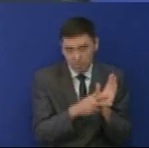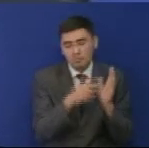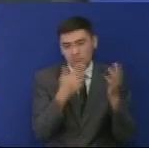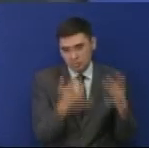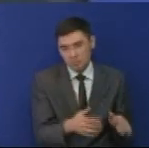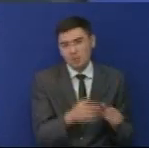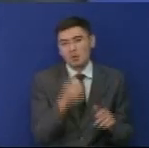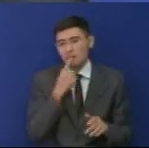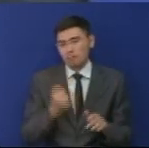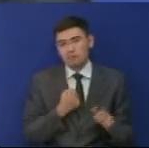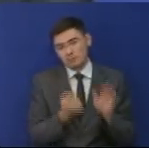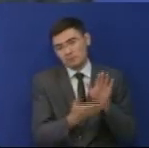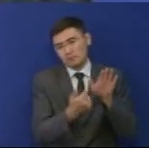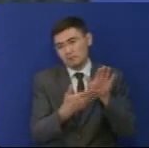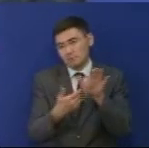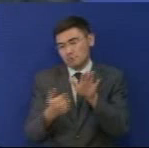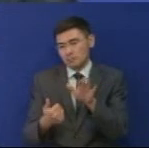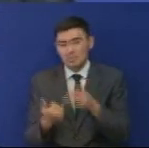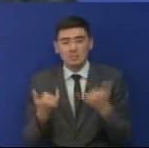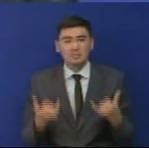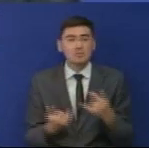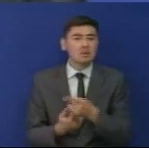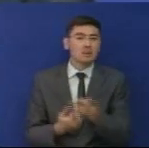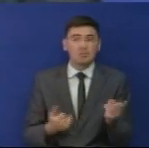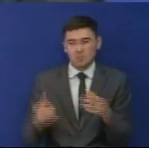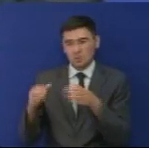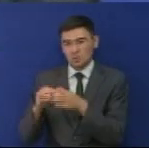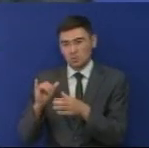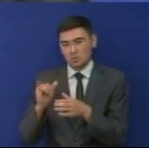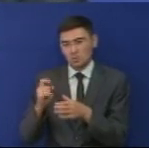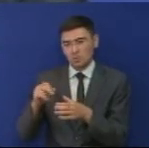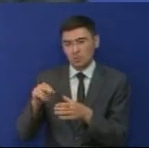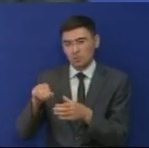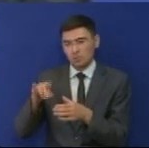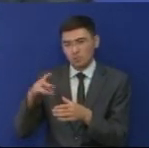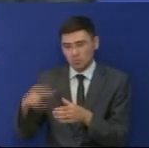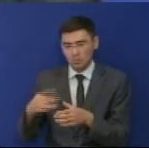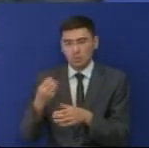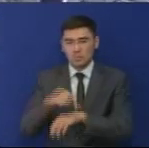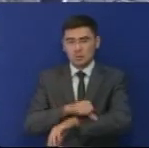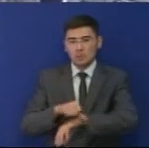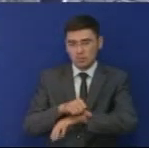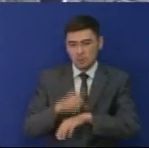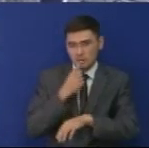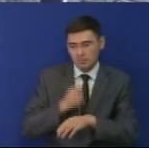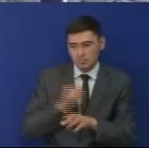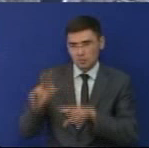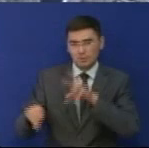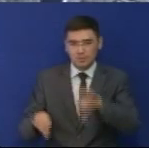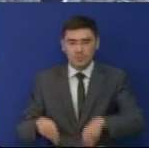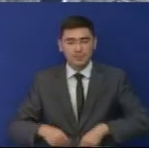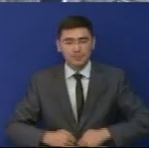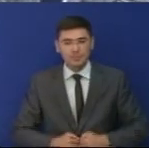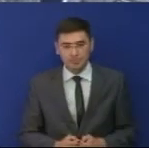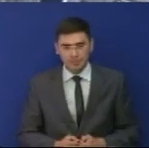в ряды нашей армии. На сегодняшний день призывники зачисляются в сухопутные войска и пограничные войска. На пресс-конференции также